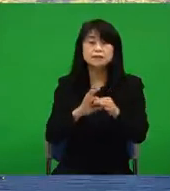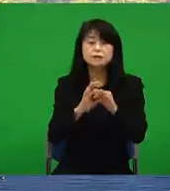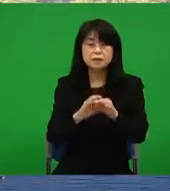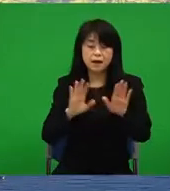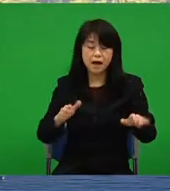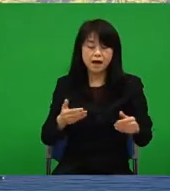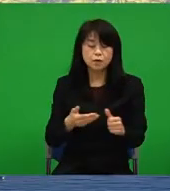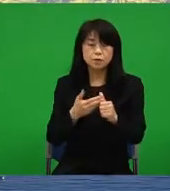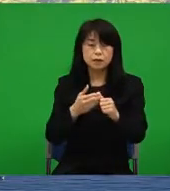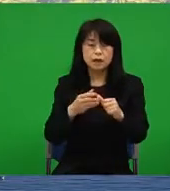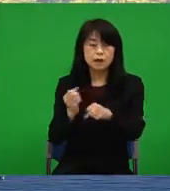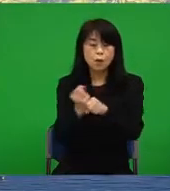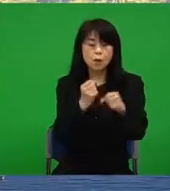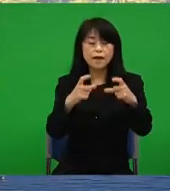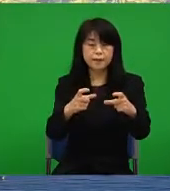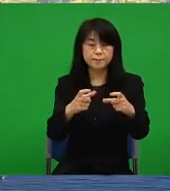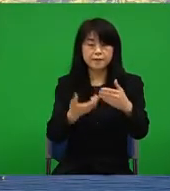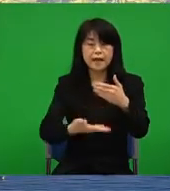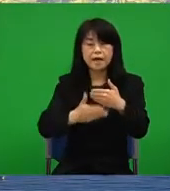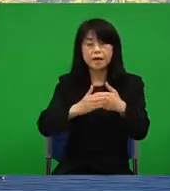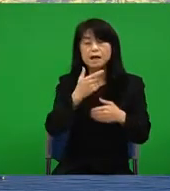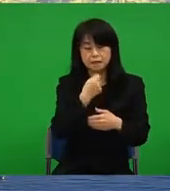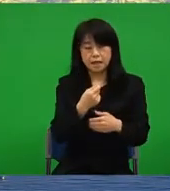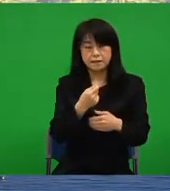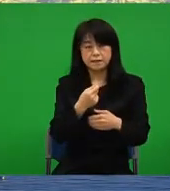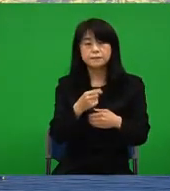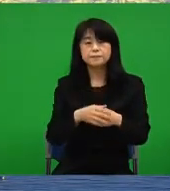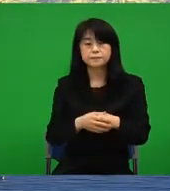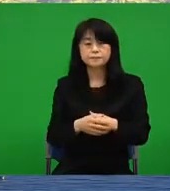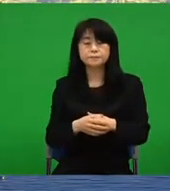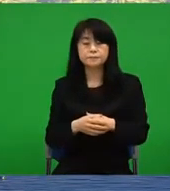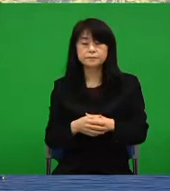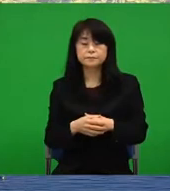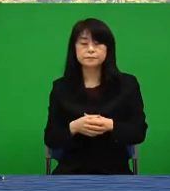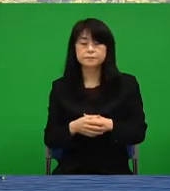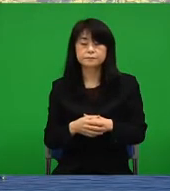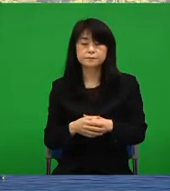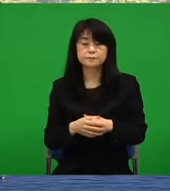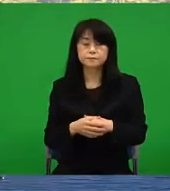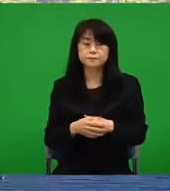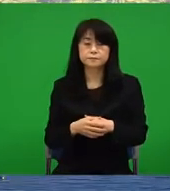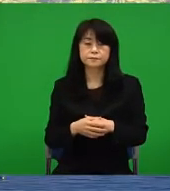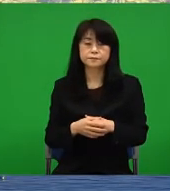券でカバーできるようにしたいと、こういうことでございます。